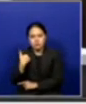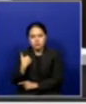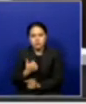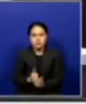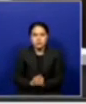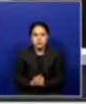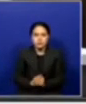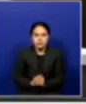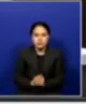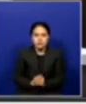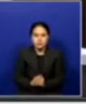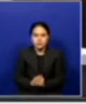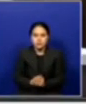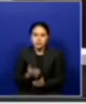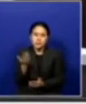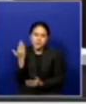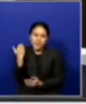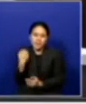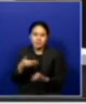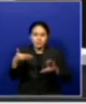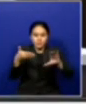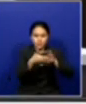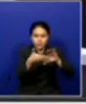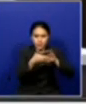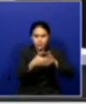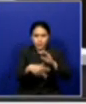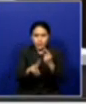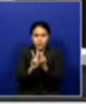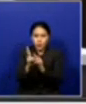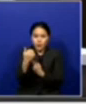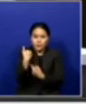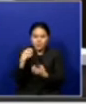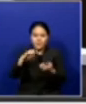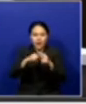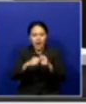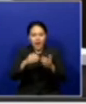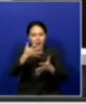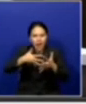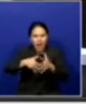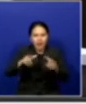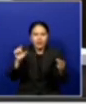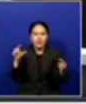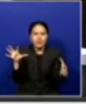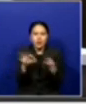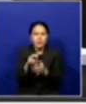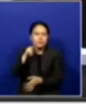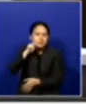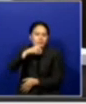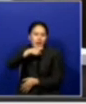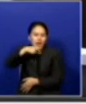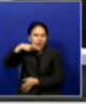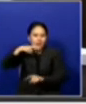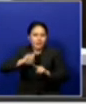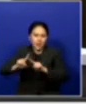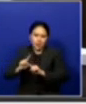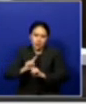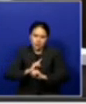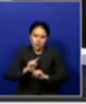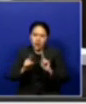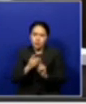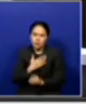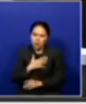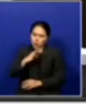ข้อบ่งใช้อันที่2ของท่านเมื่อสักครู่ครับบอกว่าจะไปแก้ไขปัญหาเรื่องภัยอุทกภัยภัยแล้งเนี่ยและผมกลัวมากกลัวว่า